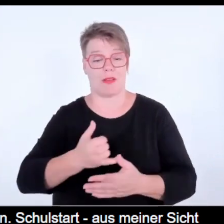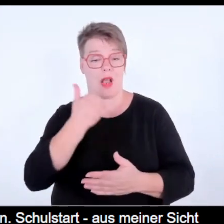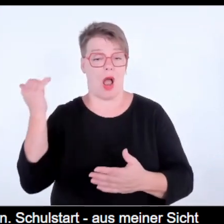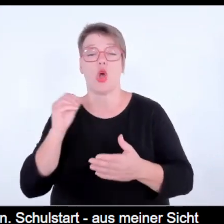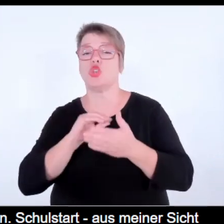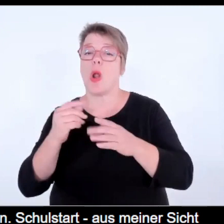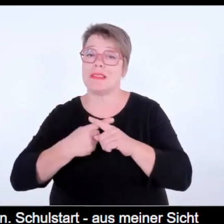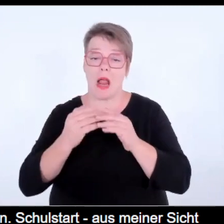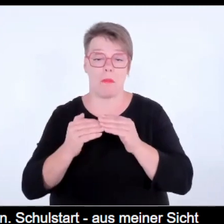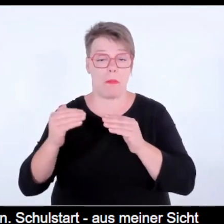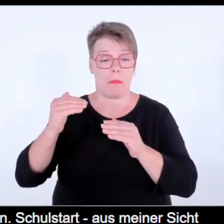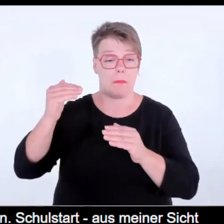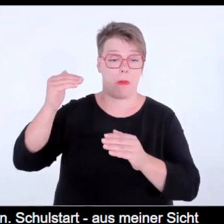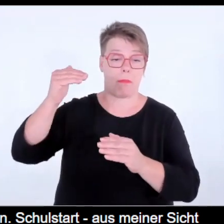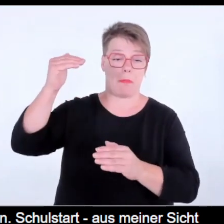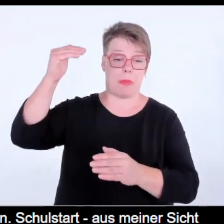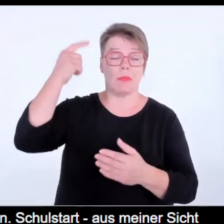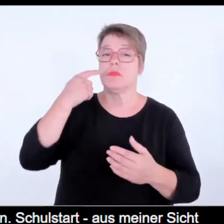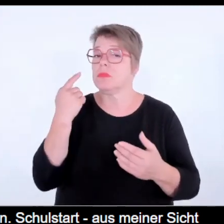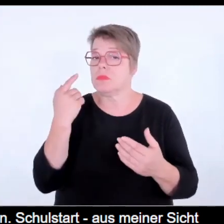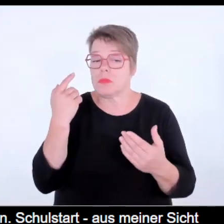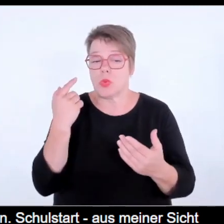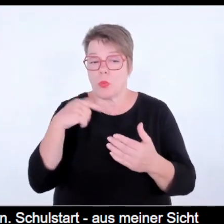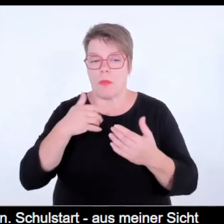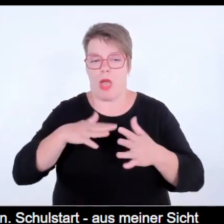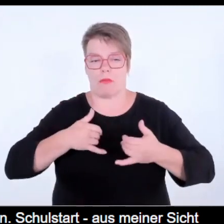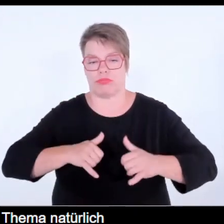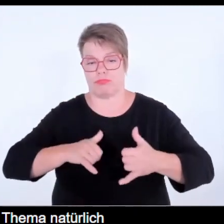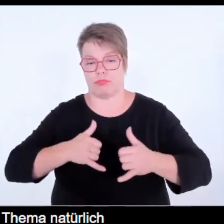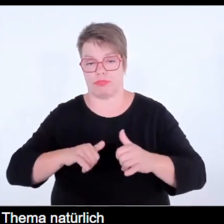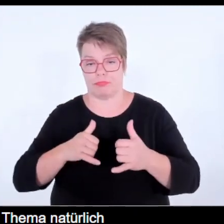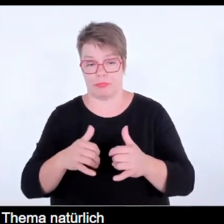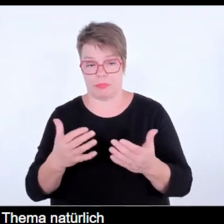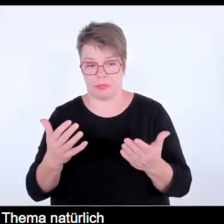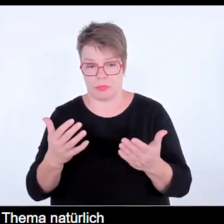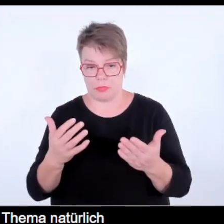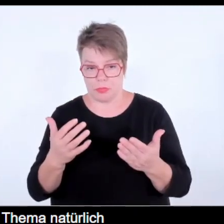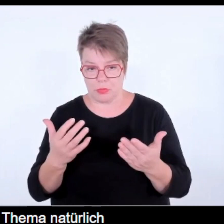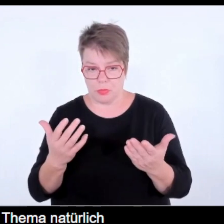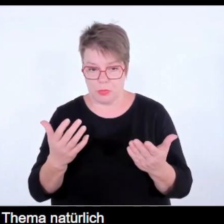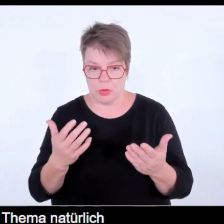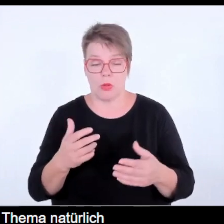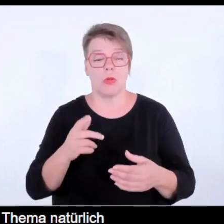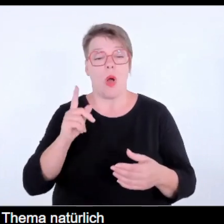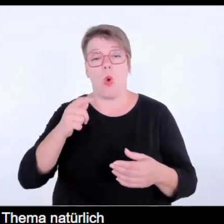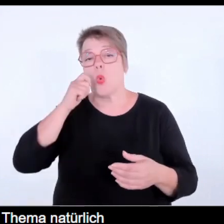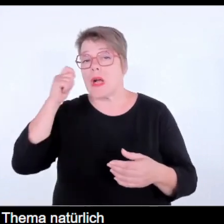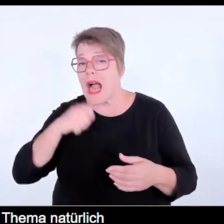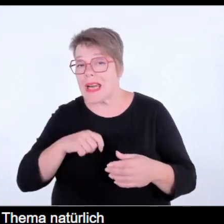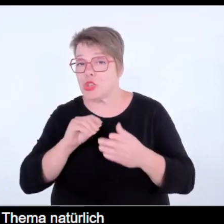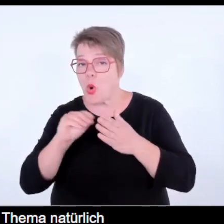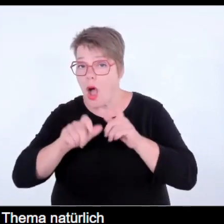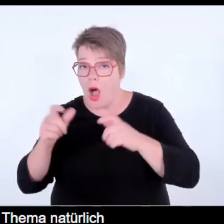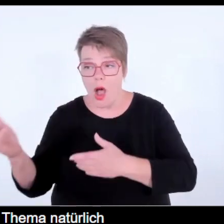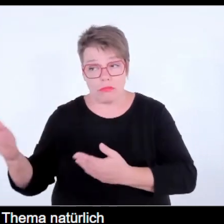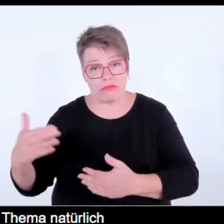30.000 an der Zahl. Wir haben die Unterrichtsversorgung sichergestellt, müssen das aber auch durchs Jahr bringen, auch